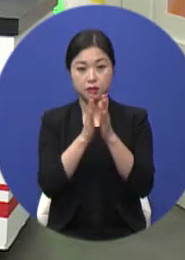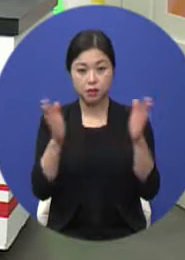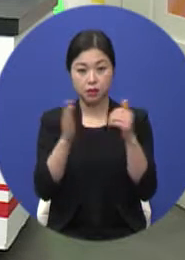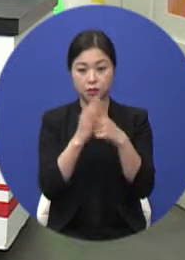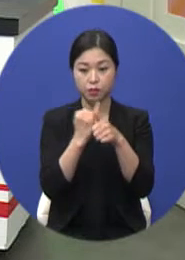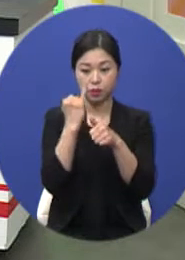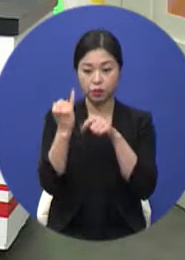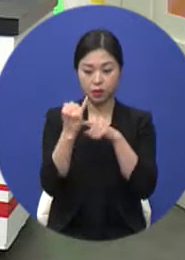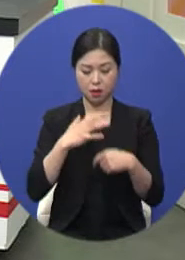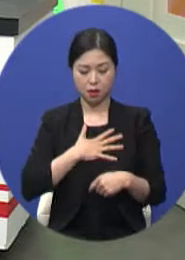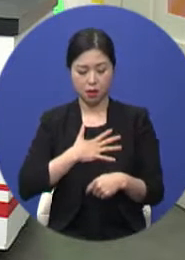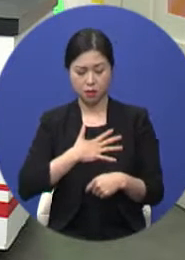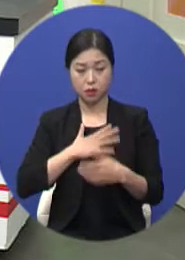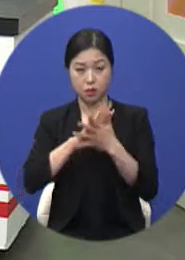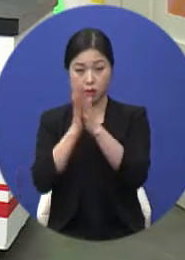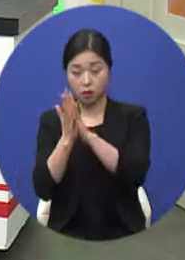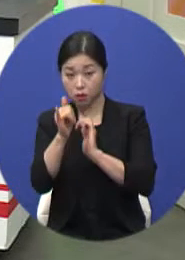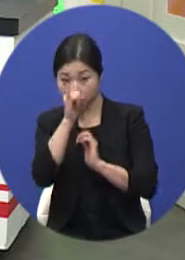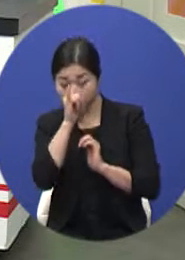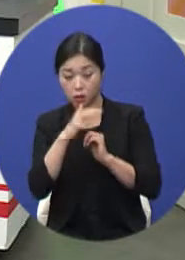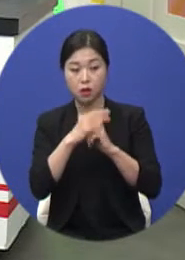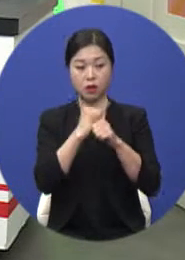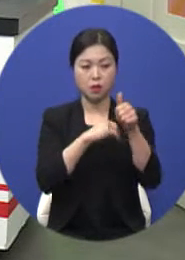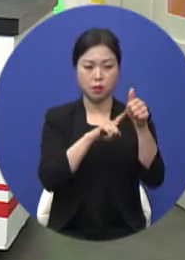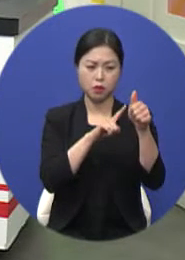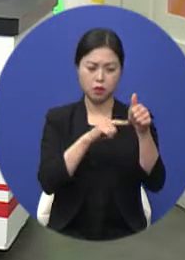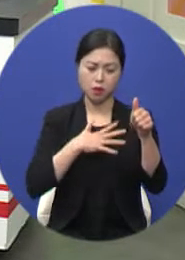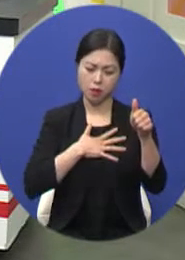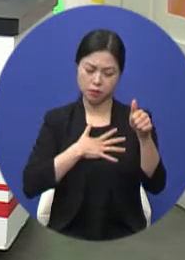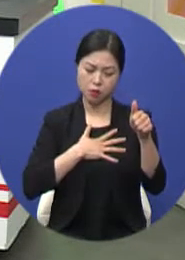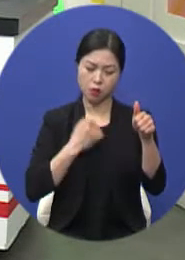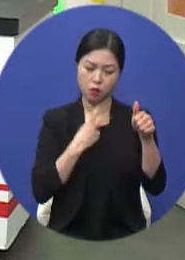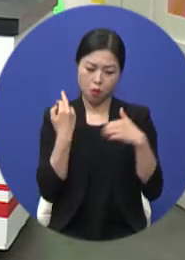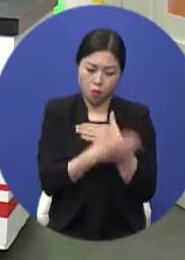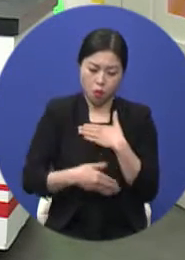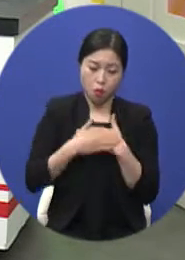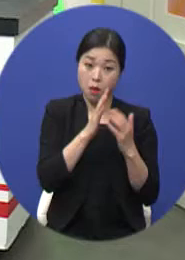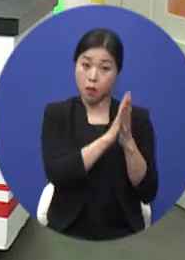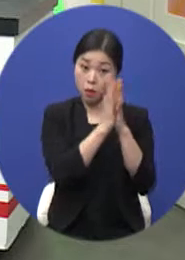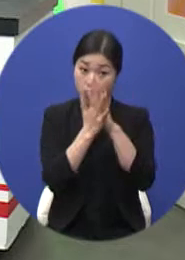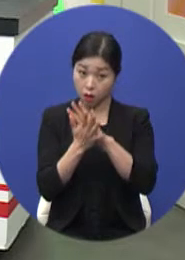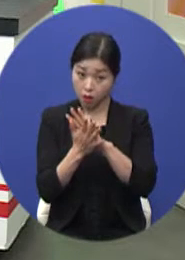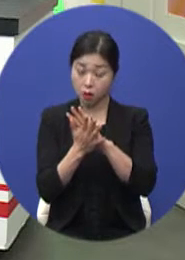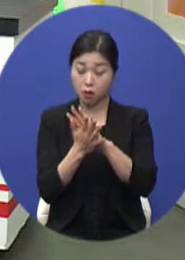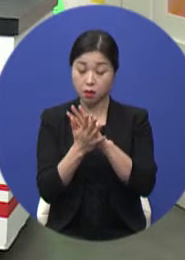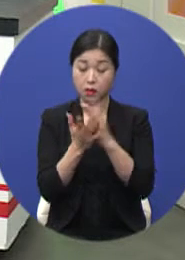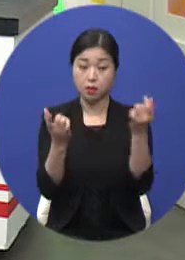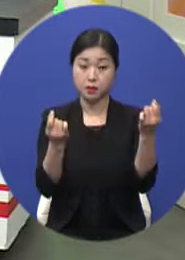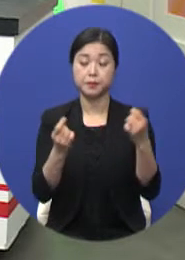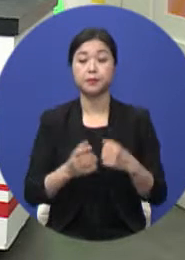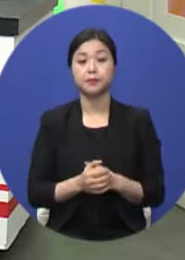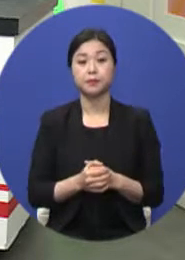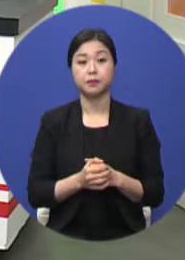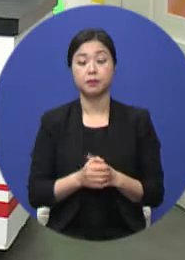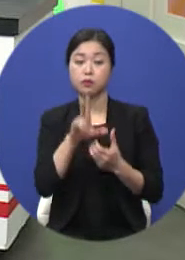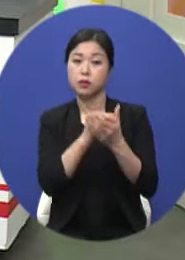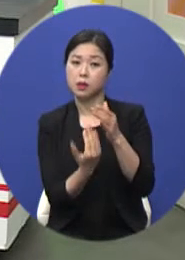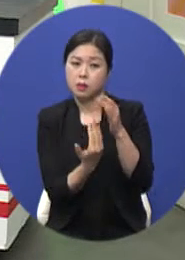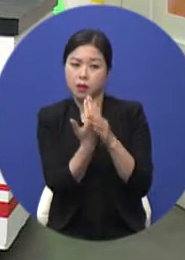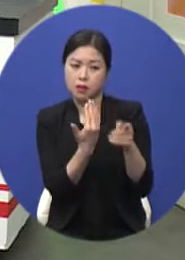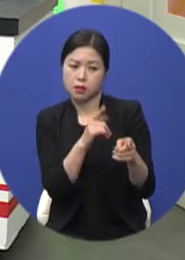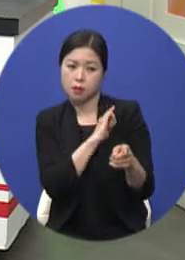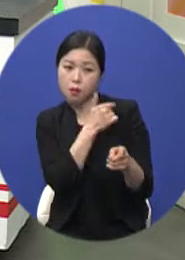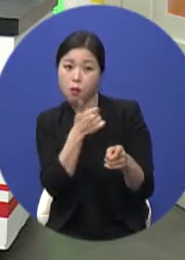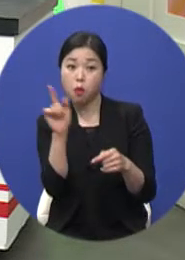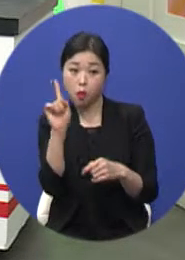아내의 그 심리적인 것도 변하고 남편의 심리적인 생리적인 것도 다 변하는데 어떤 문제가 그래도 가장